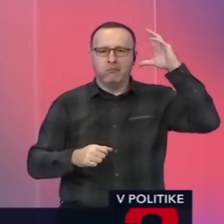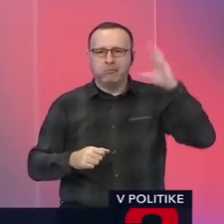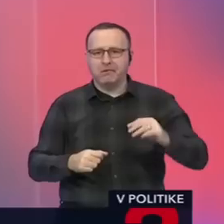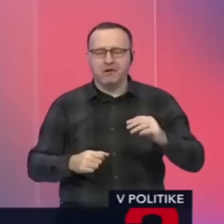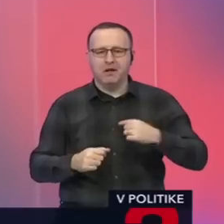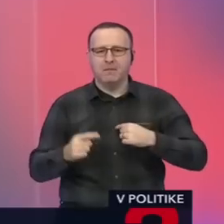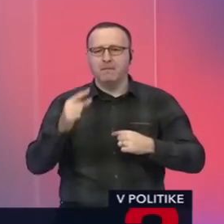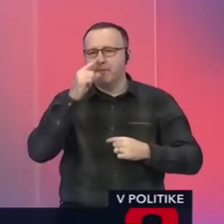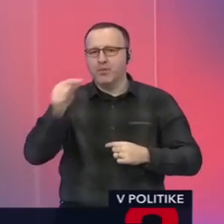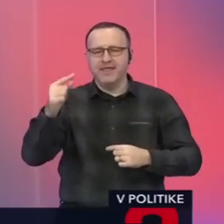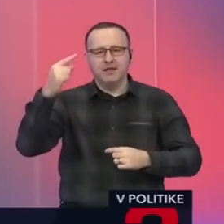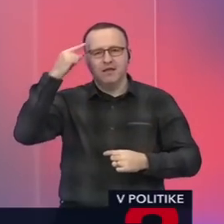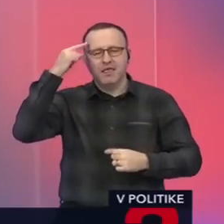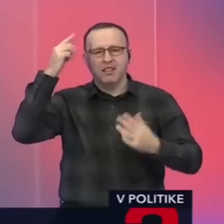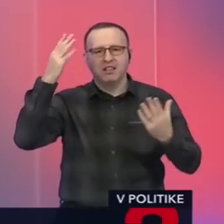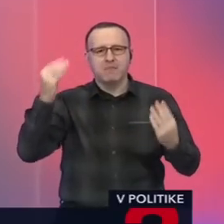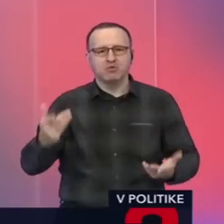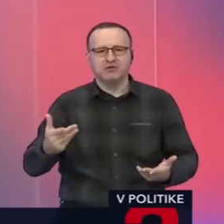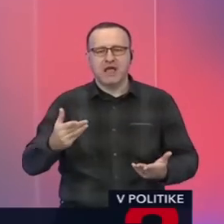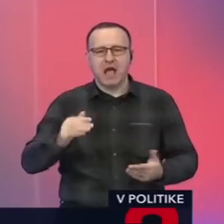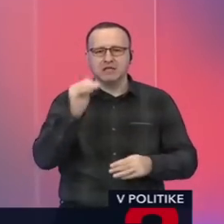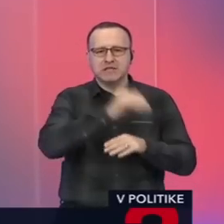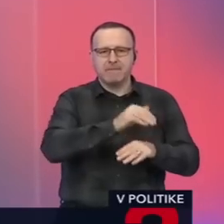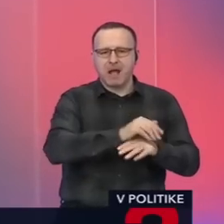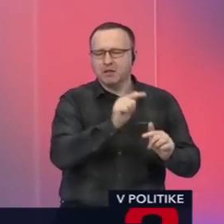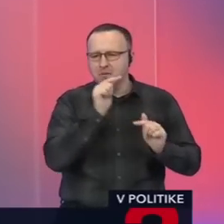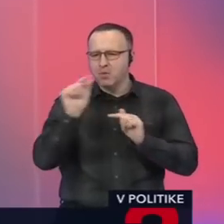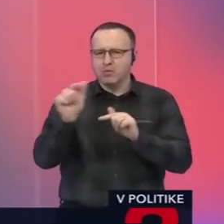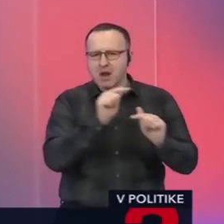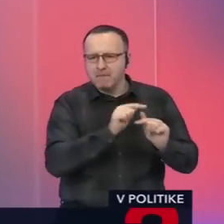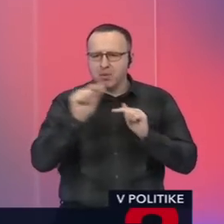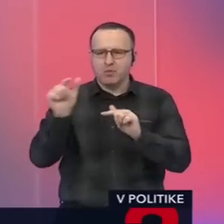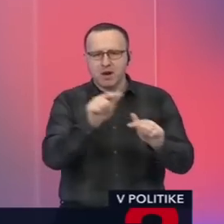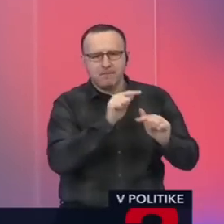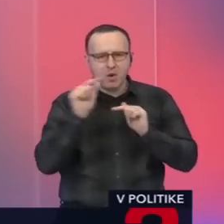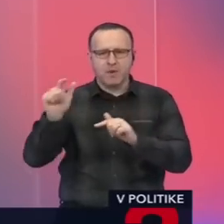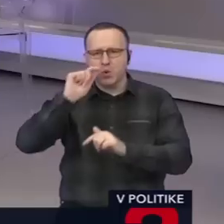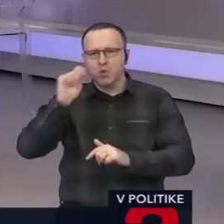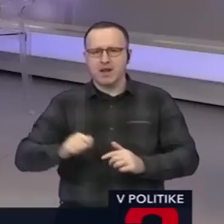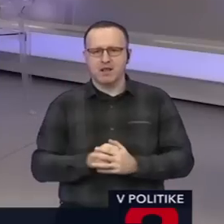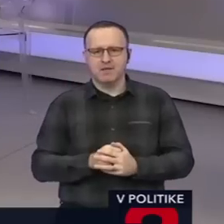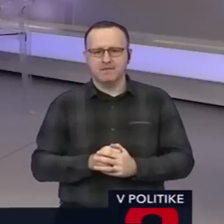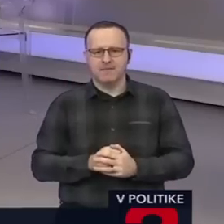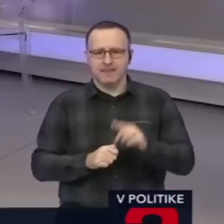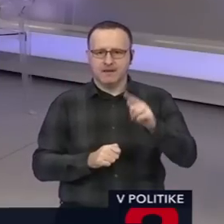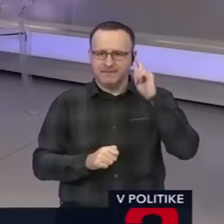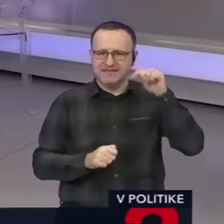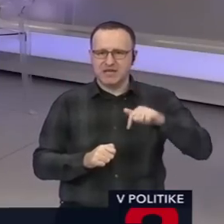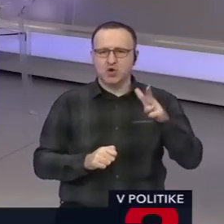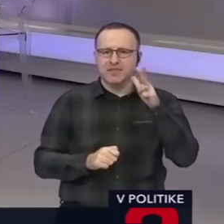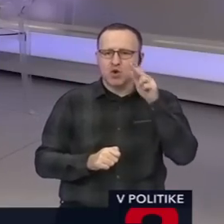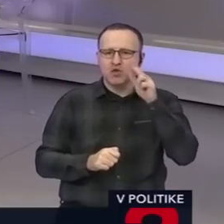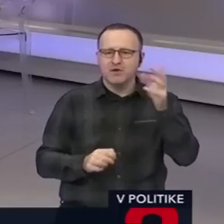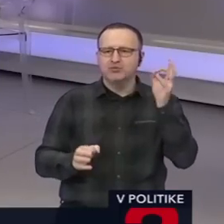nebude taký odhodlaný podporovať Ukrajinu. Myslíte teraz na trojdňovú špeciálnu vojenskú operáciu? Presne, presne tak,